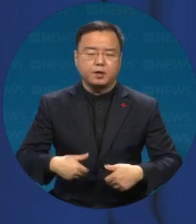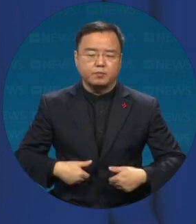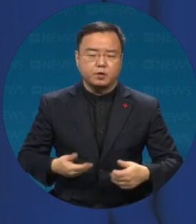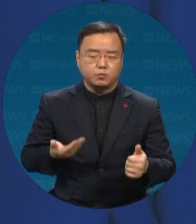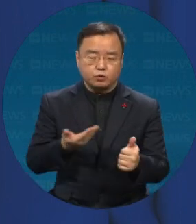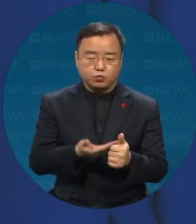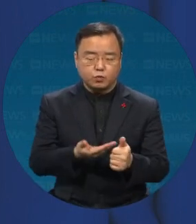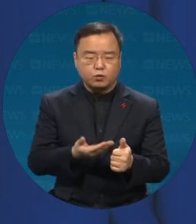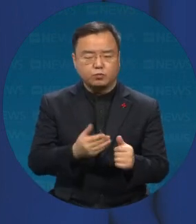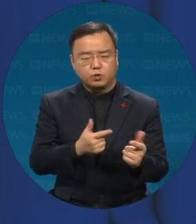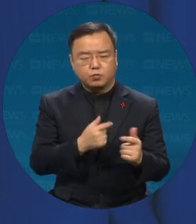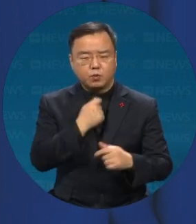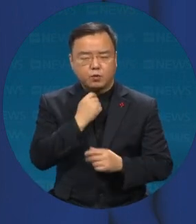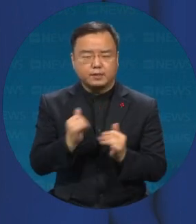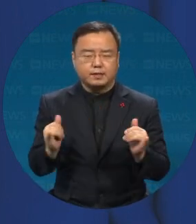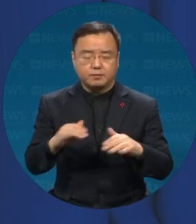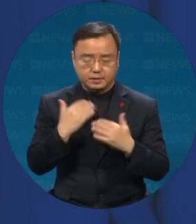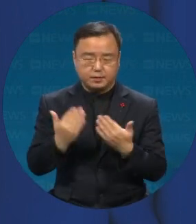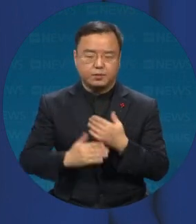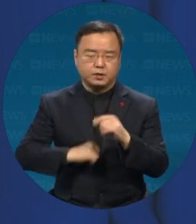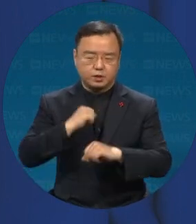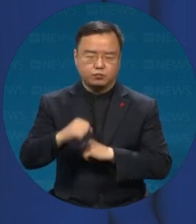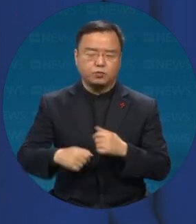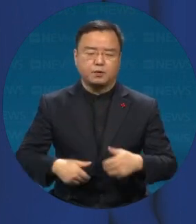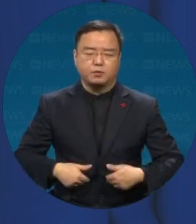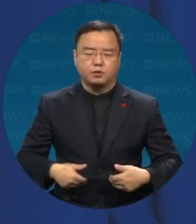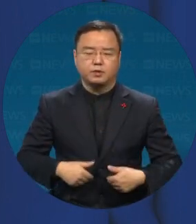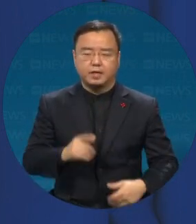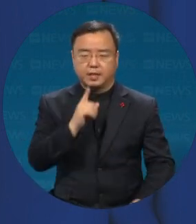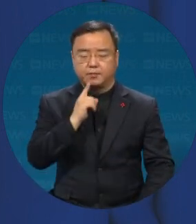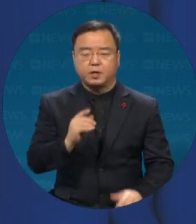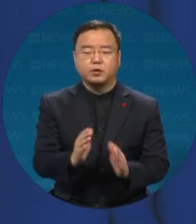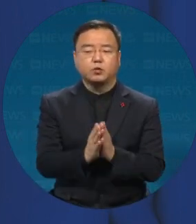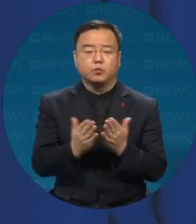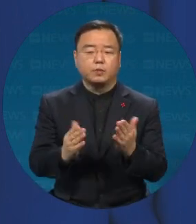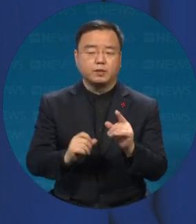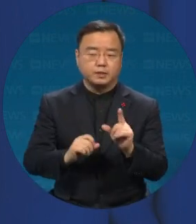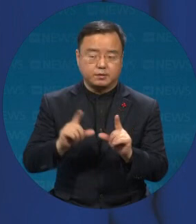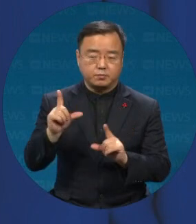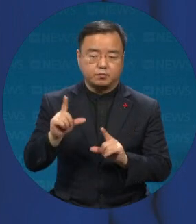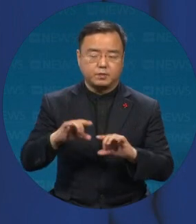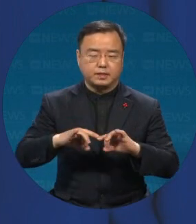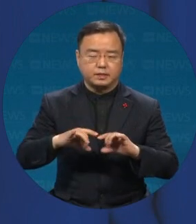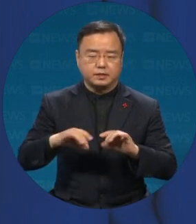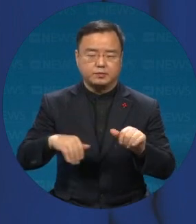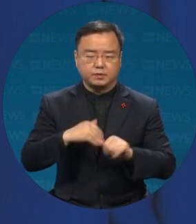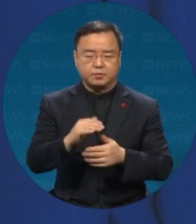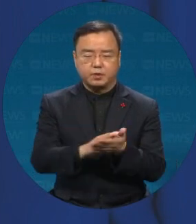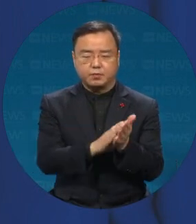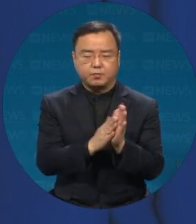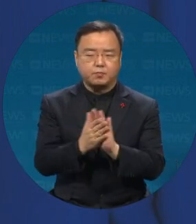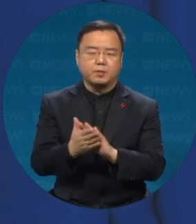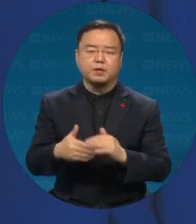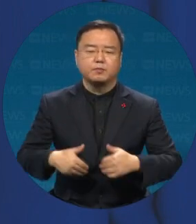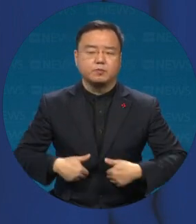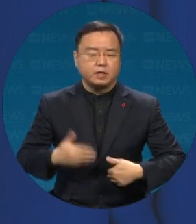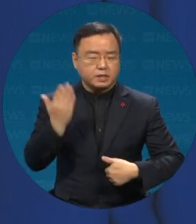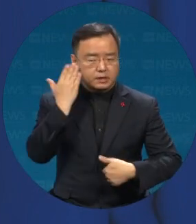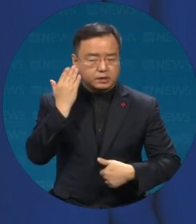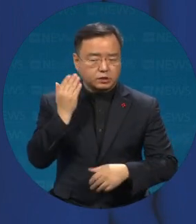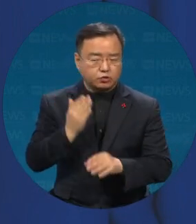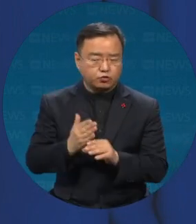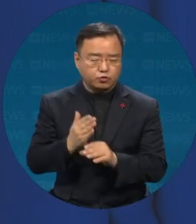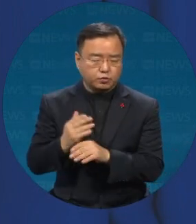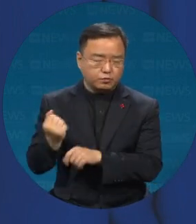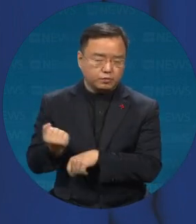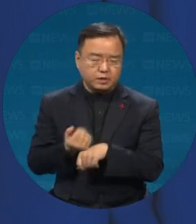선택을 할 수 있게 보장해야 한다고 했습니다 또 교과서는 전반적으로 디지털화 되어야 하고 지식 전달식 교과서는